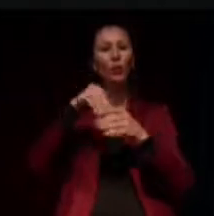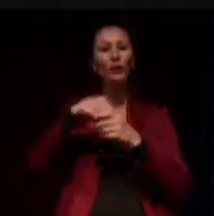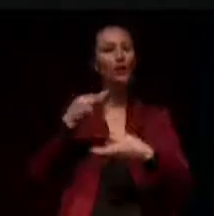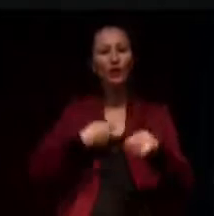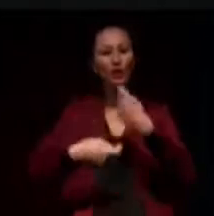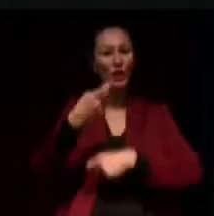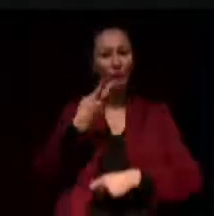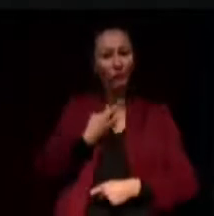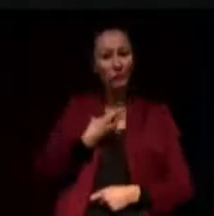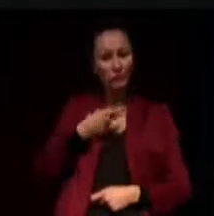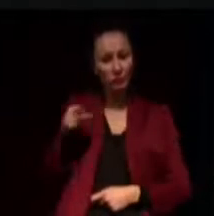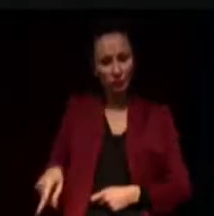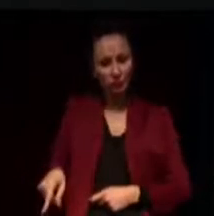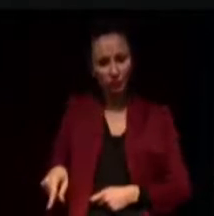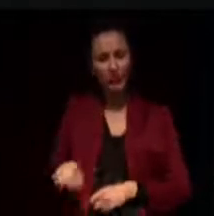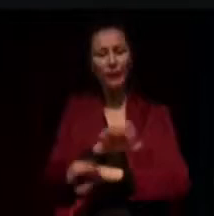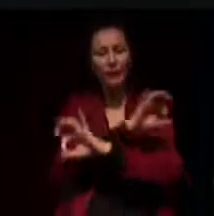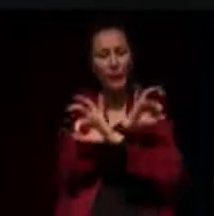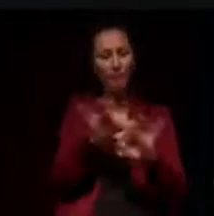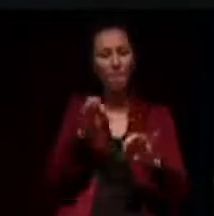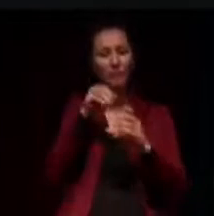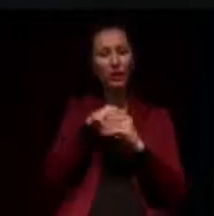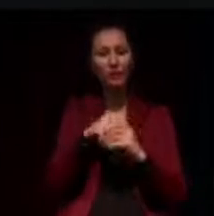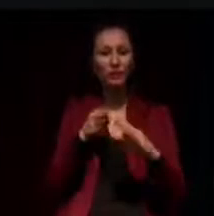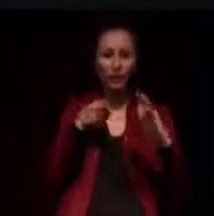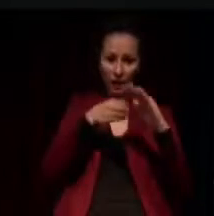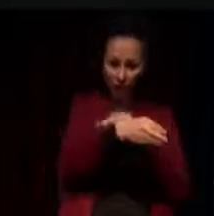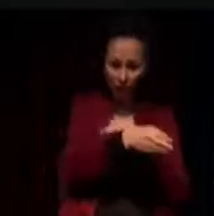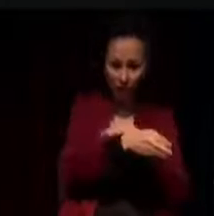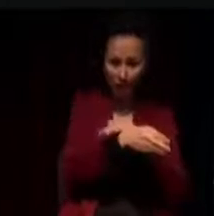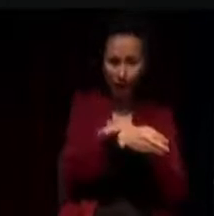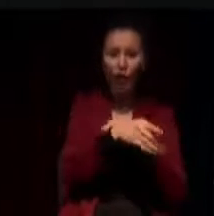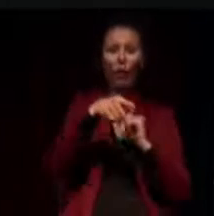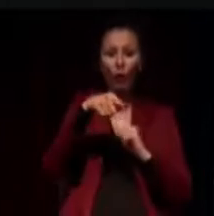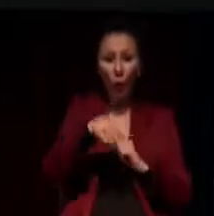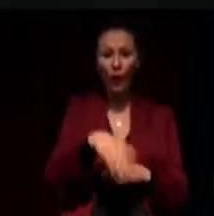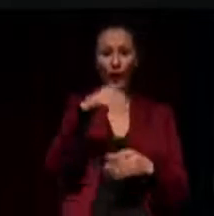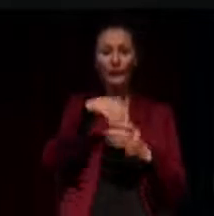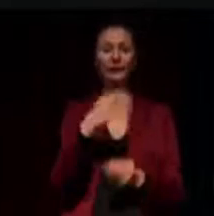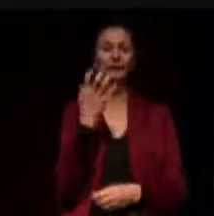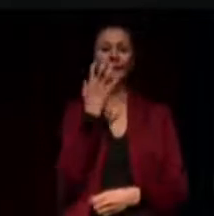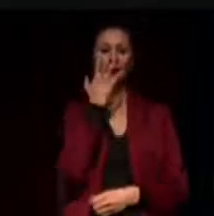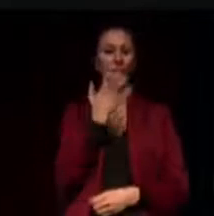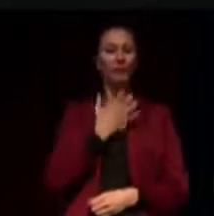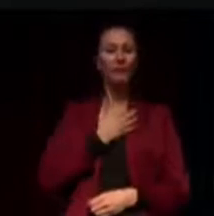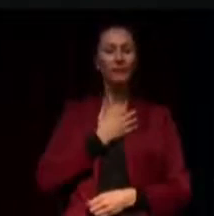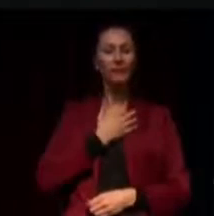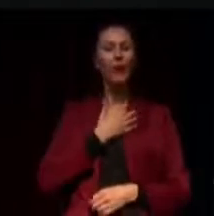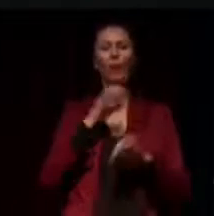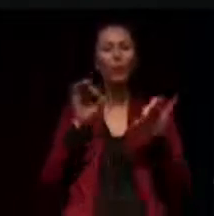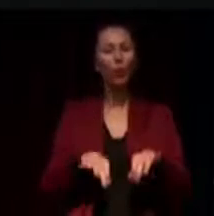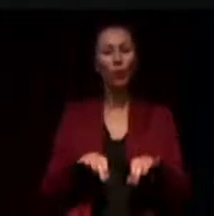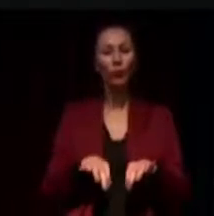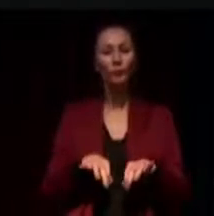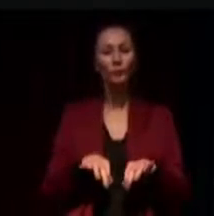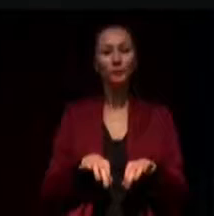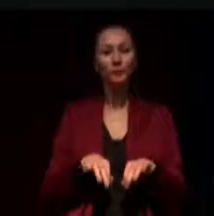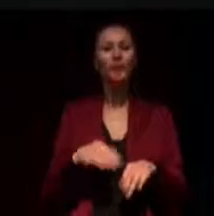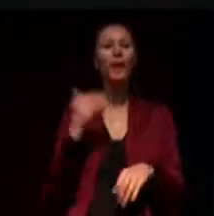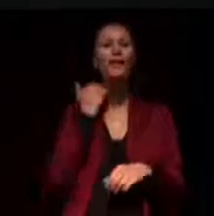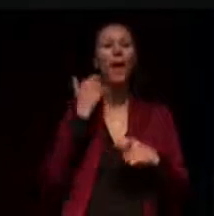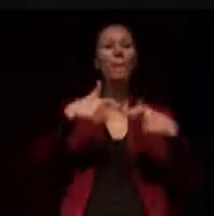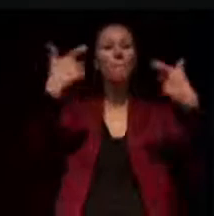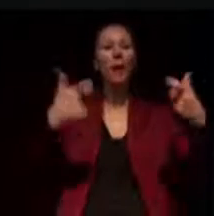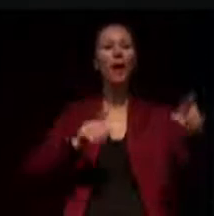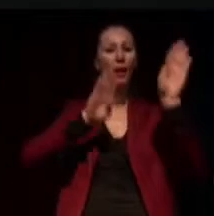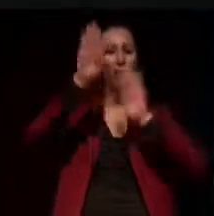yaptığımız müdahaleler payesini aldık. O müdahaleler sayesinde bugün Ege